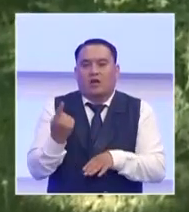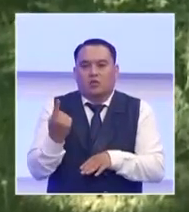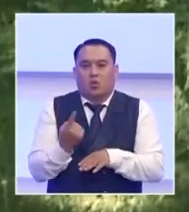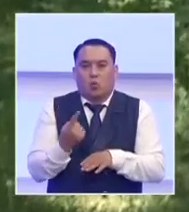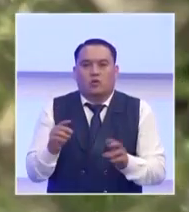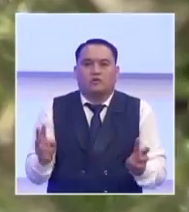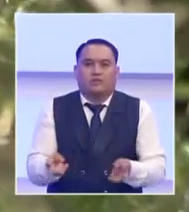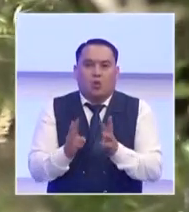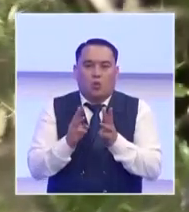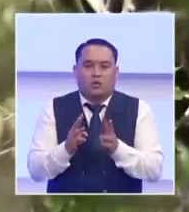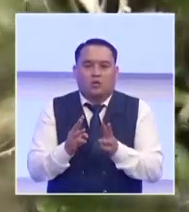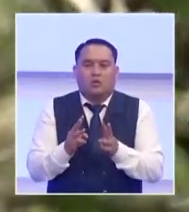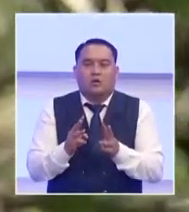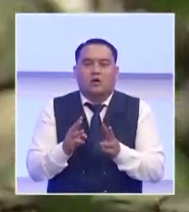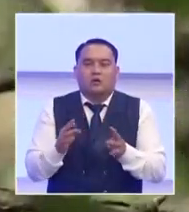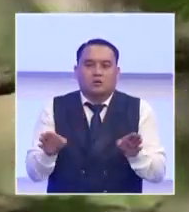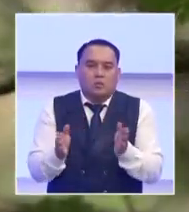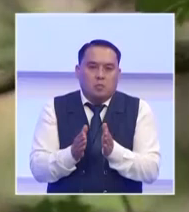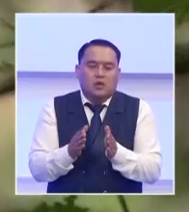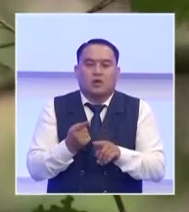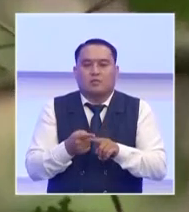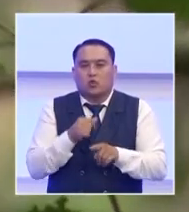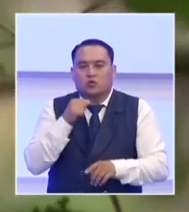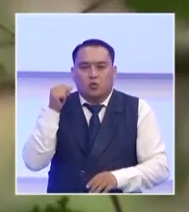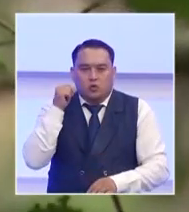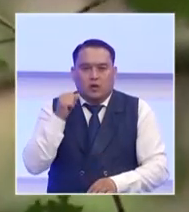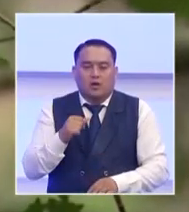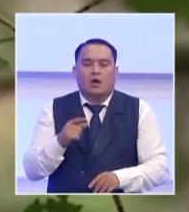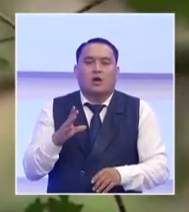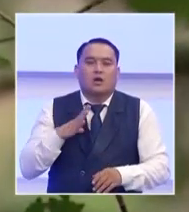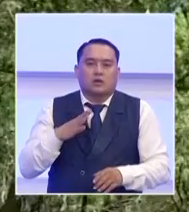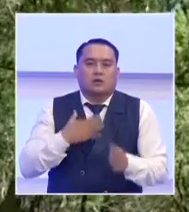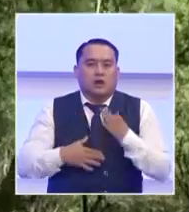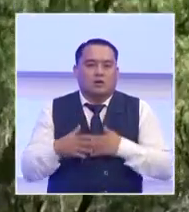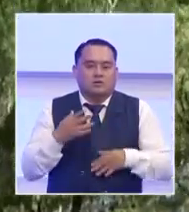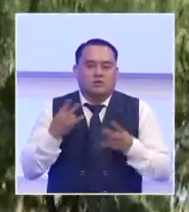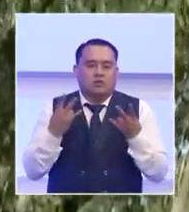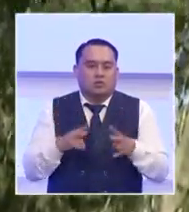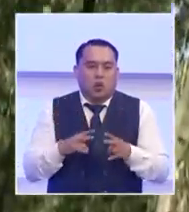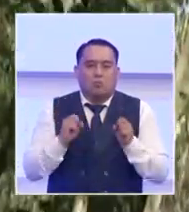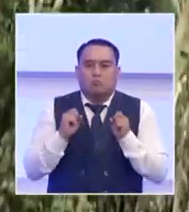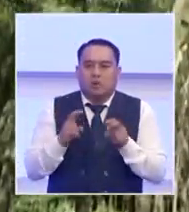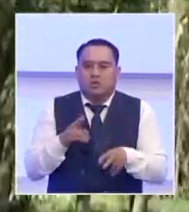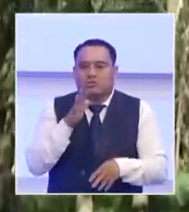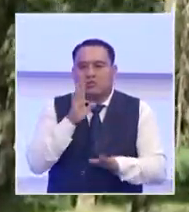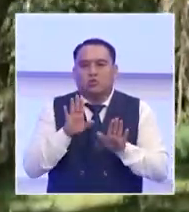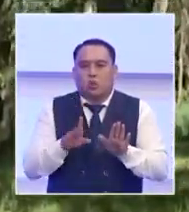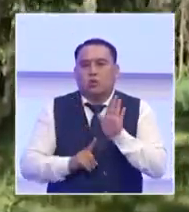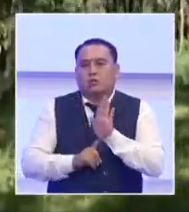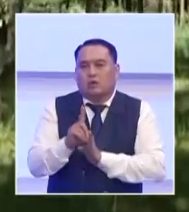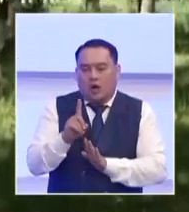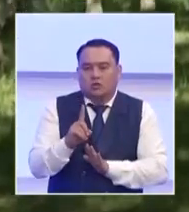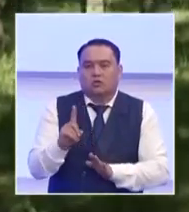розжигом костра это в разы меньше чем за аналогичный период прошлого года однако радоваться рано пожароопасный период только стартовал